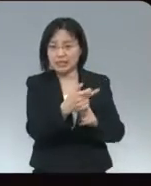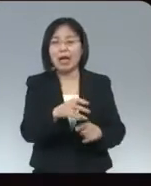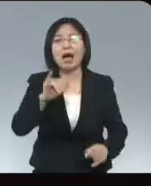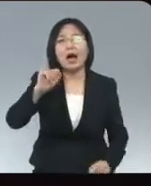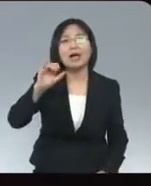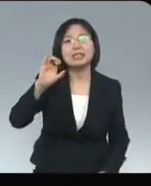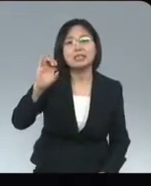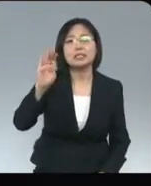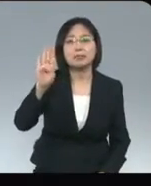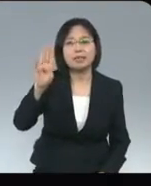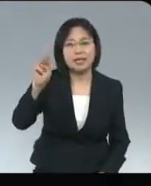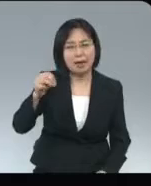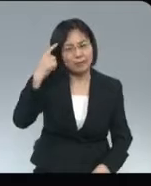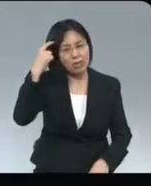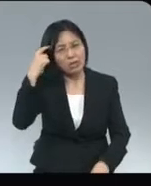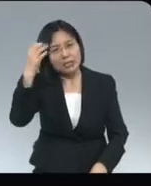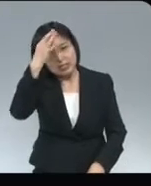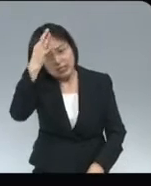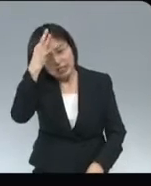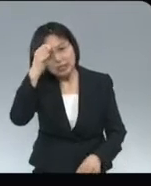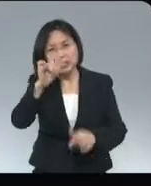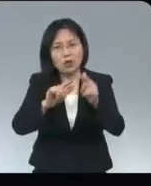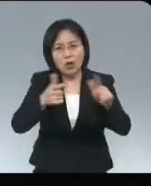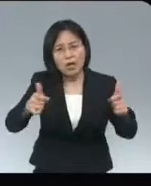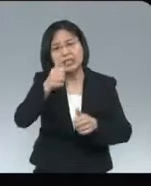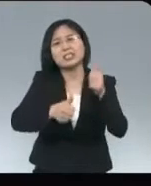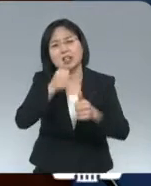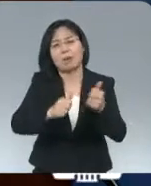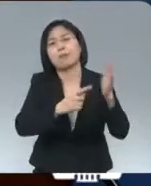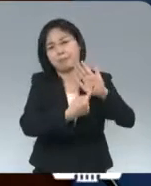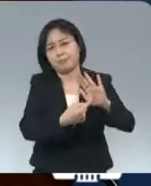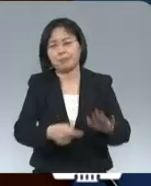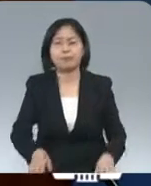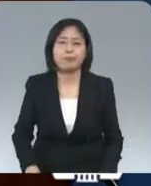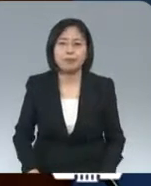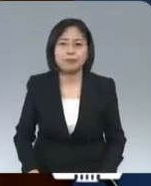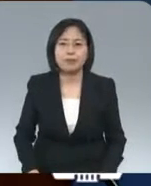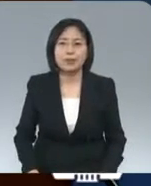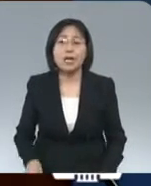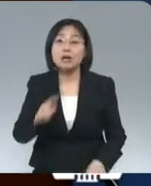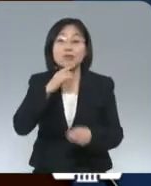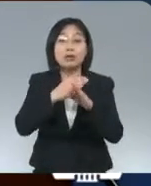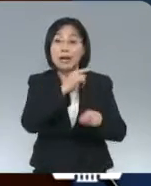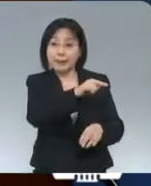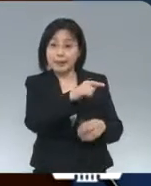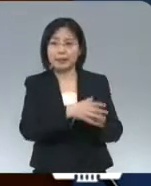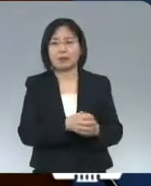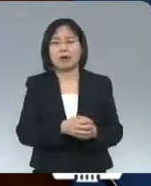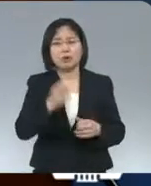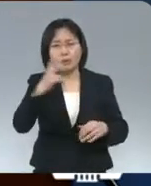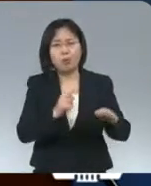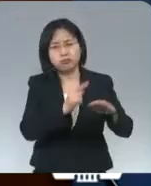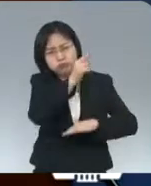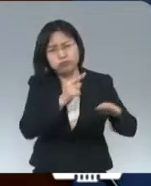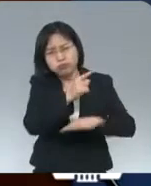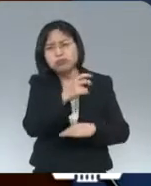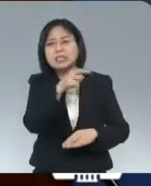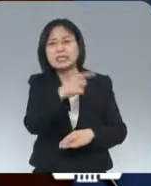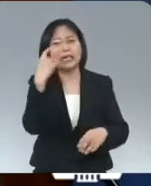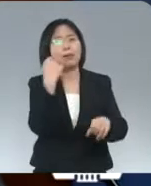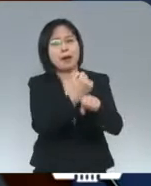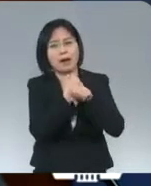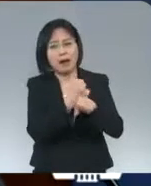プライスと報道官は現地時間10日の定例会見でアメリカのインド太平洋軍が